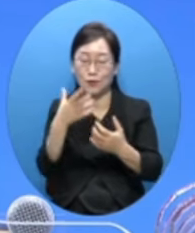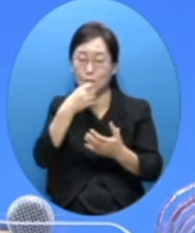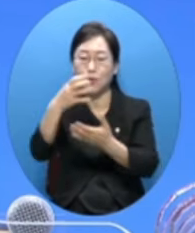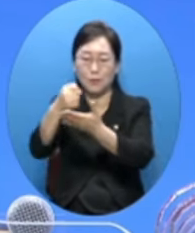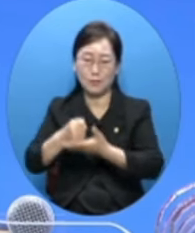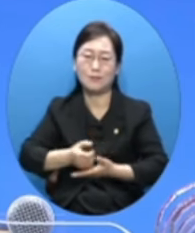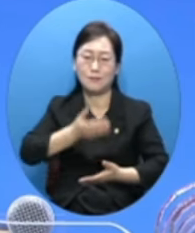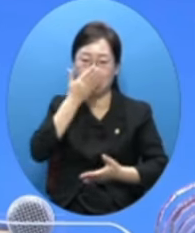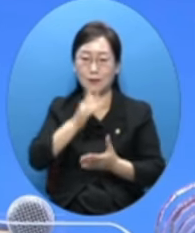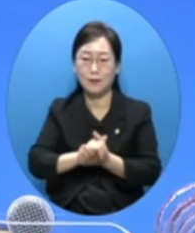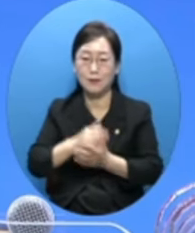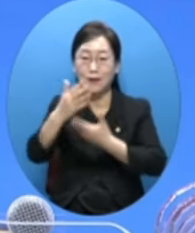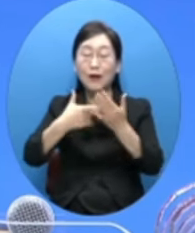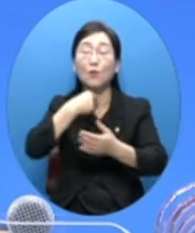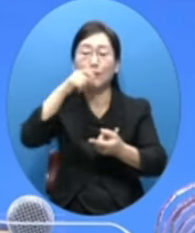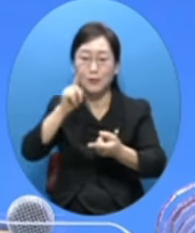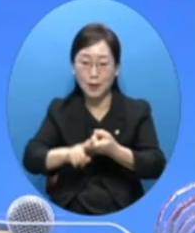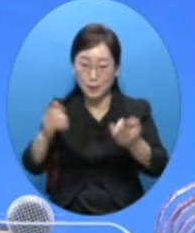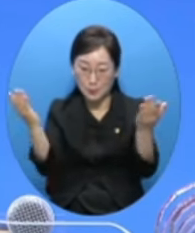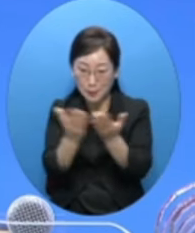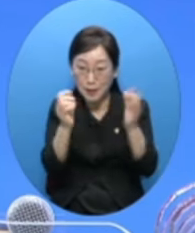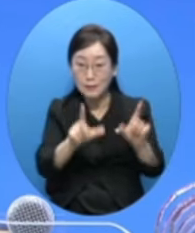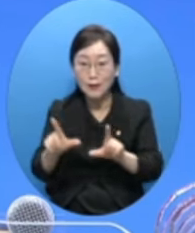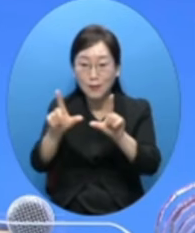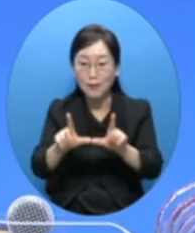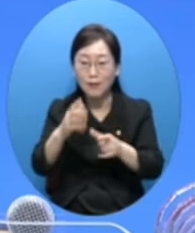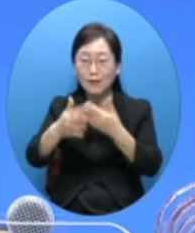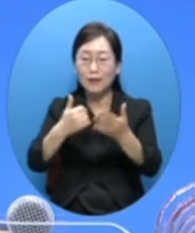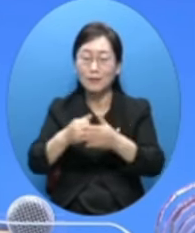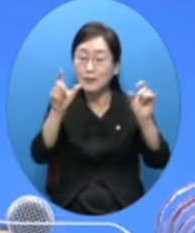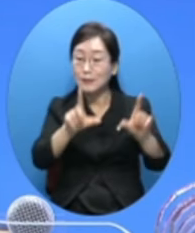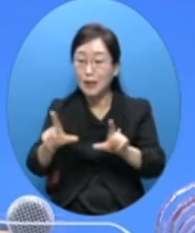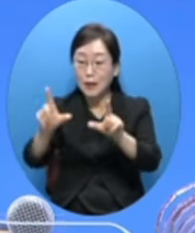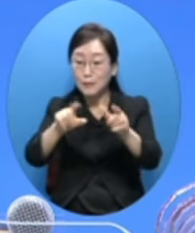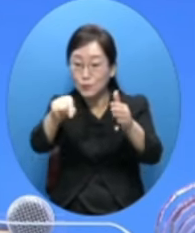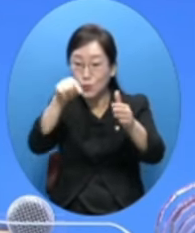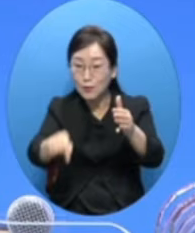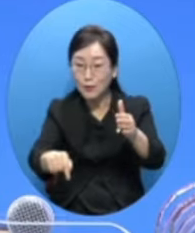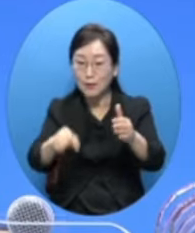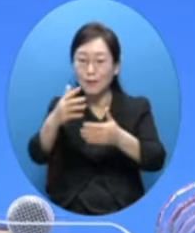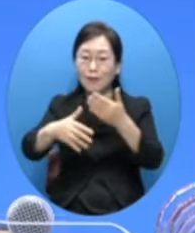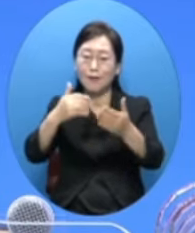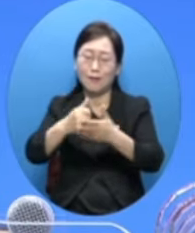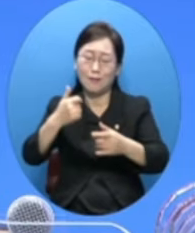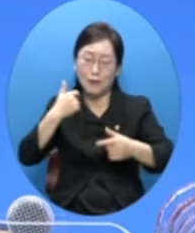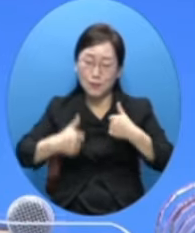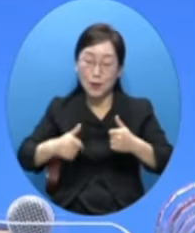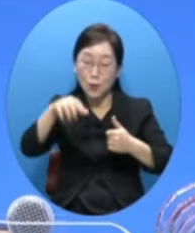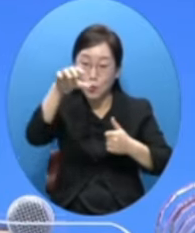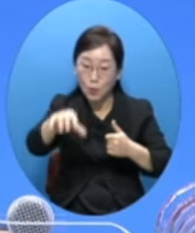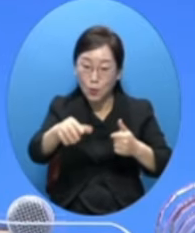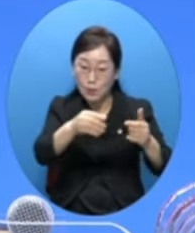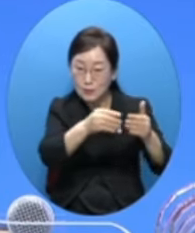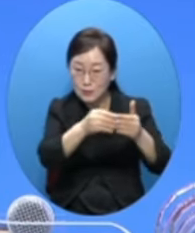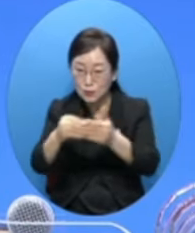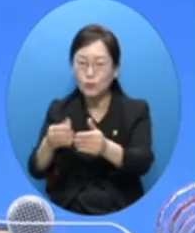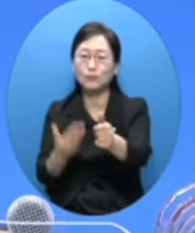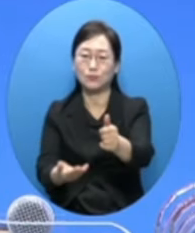것입니다. 하나님 뜻으로 살아가기만 하면 하나님께서 우리의 삶을 하나님의 가장 기뻐하신 길로 인도해 주시는 것입니다.